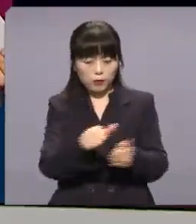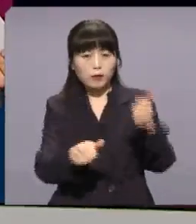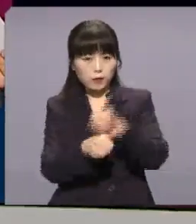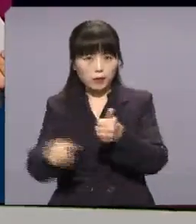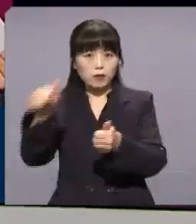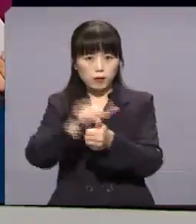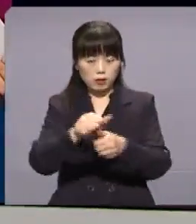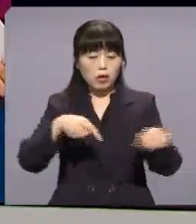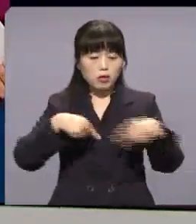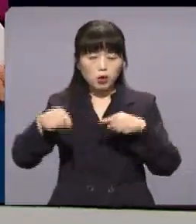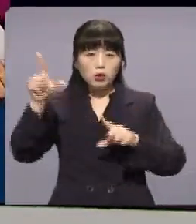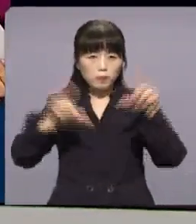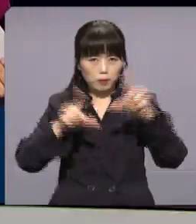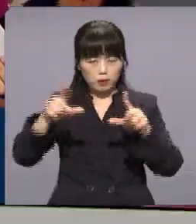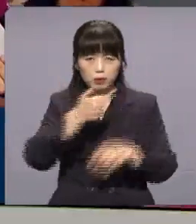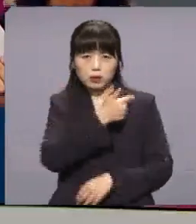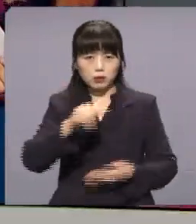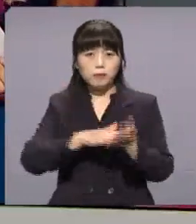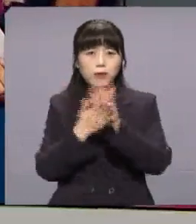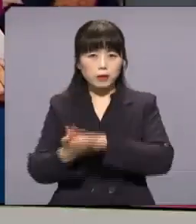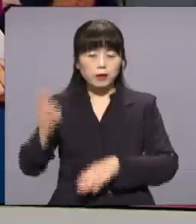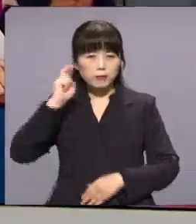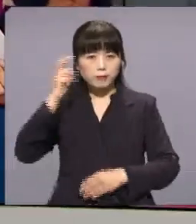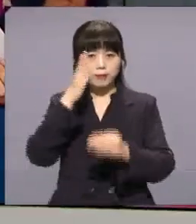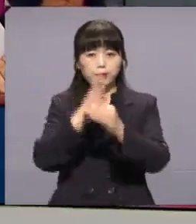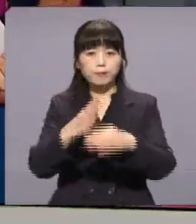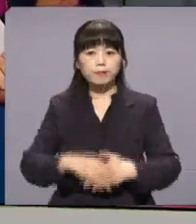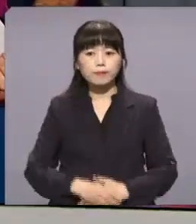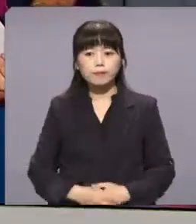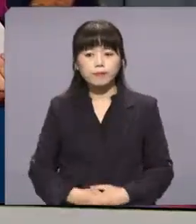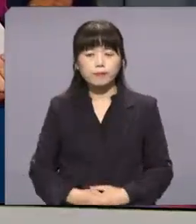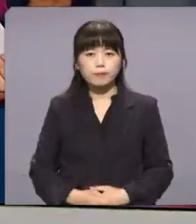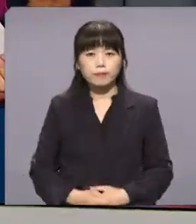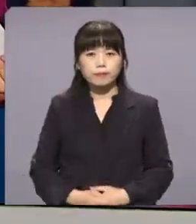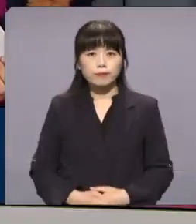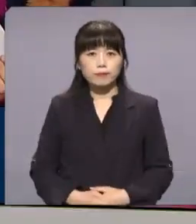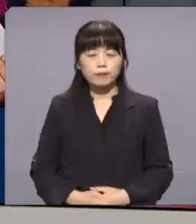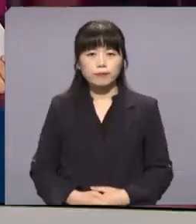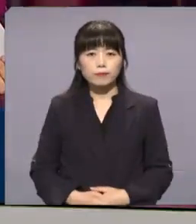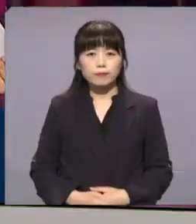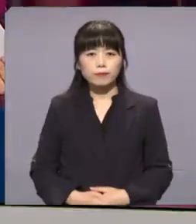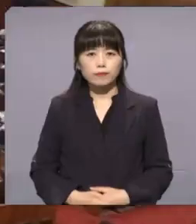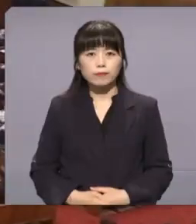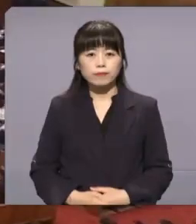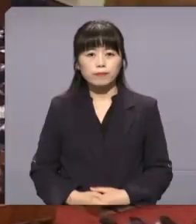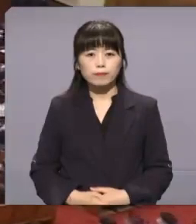중국 정치 판도에 큰 변화가 예상되고 있습니다. 황다인 기자입니다.